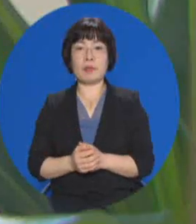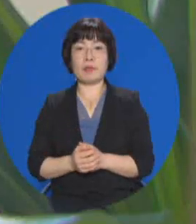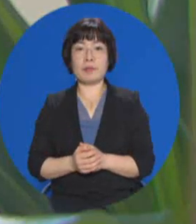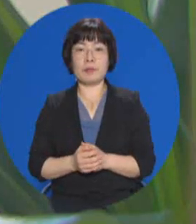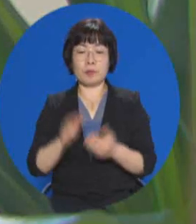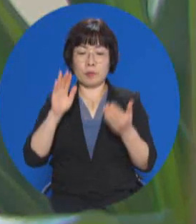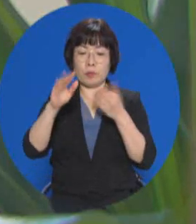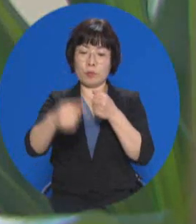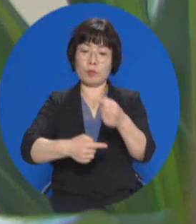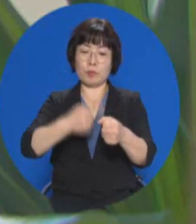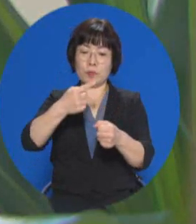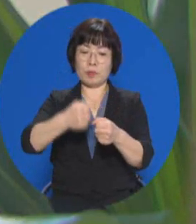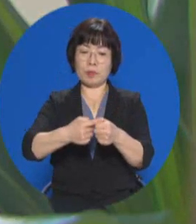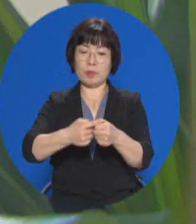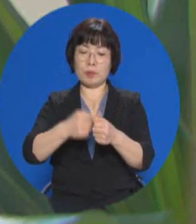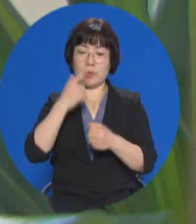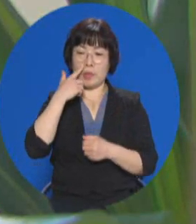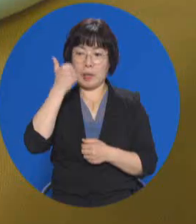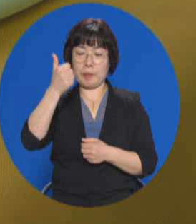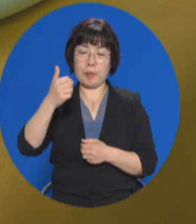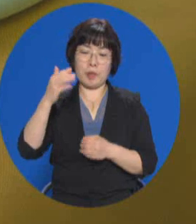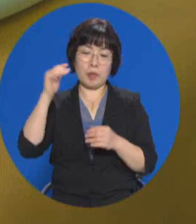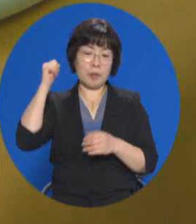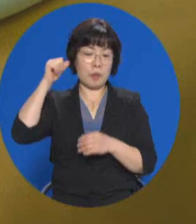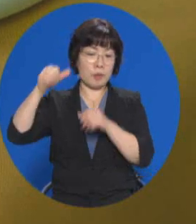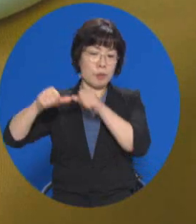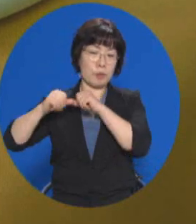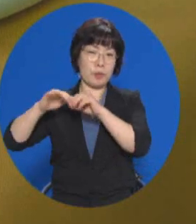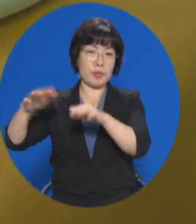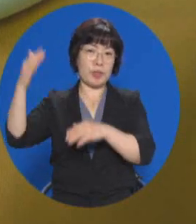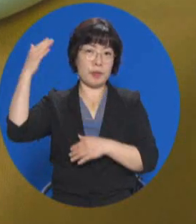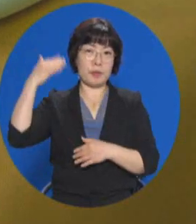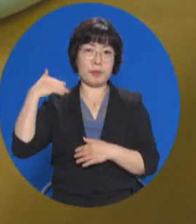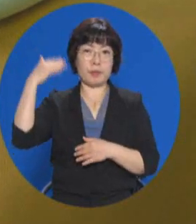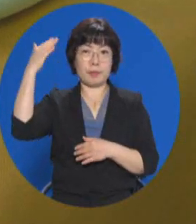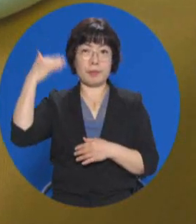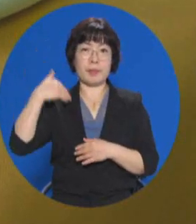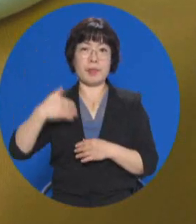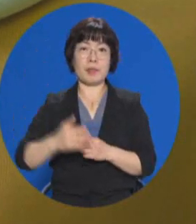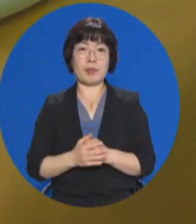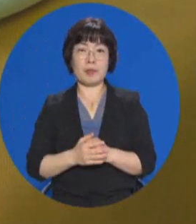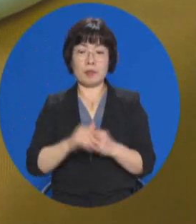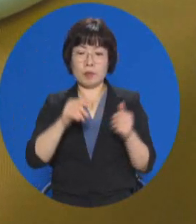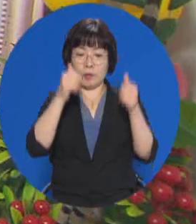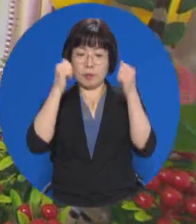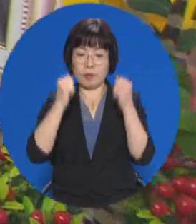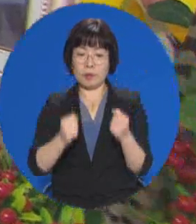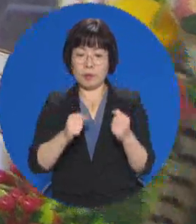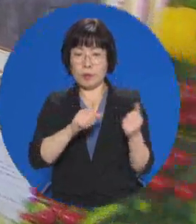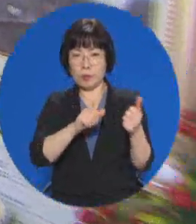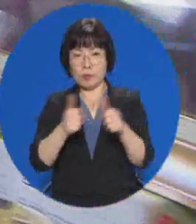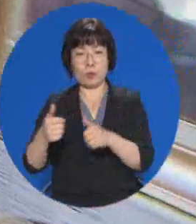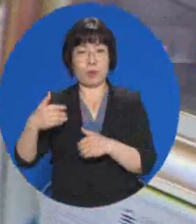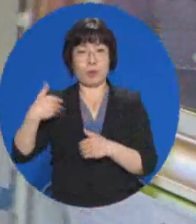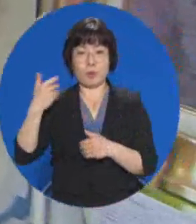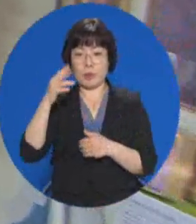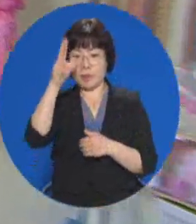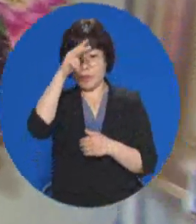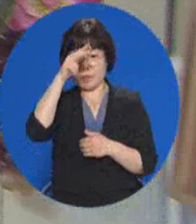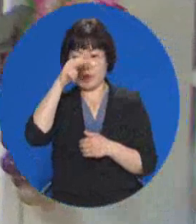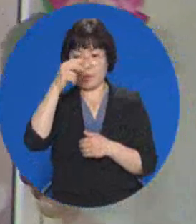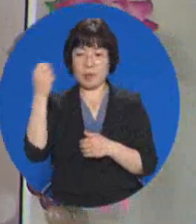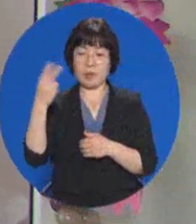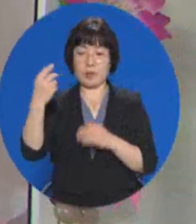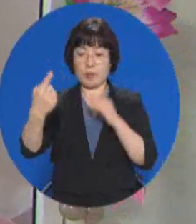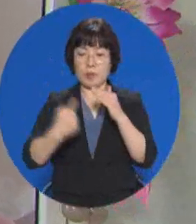그 후 1년 동안 가족들은 아버지의 소식을 들을 수 없었습니다. 생사조차 모르는 상황에서도 경찰들은